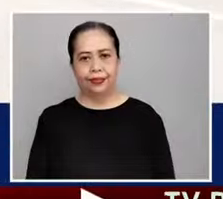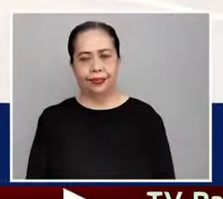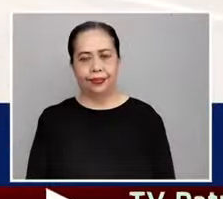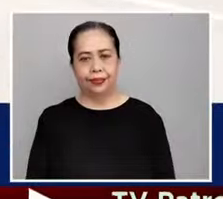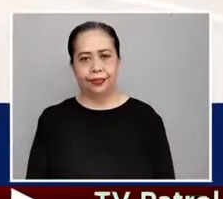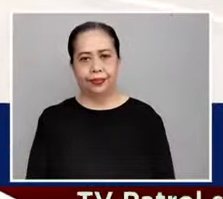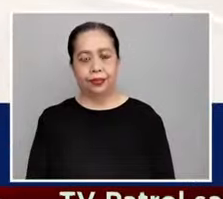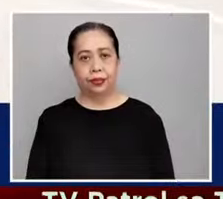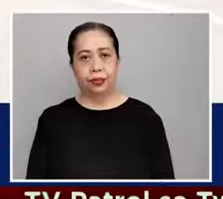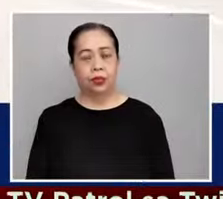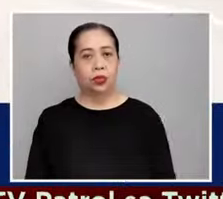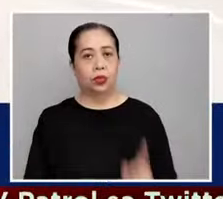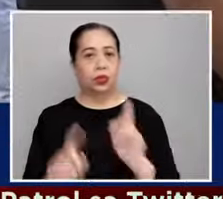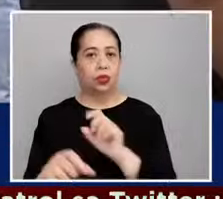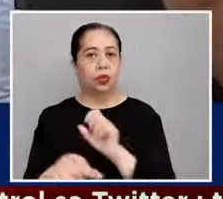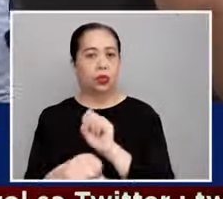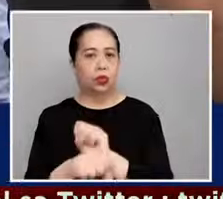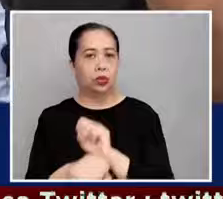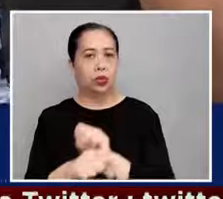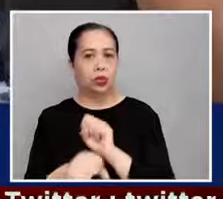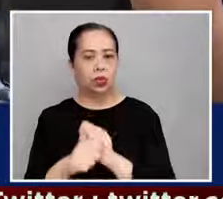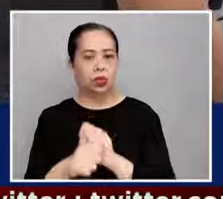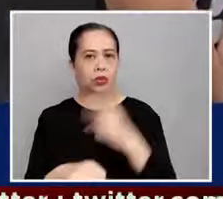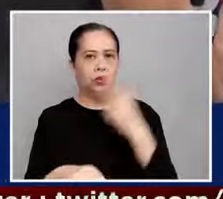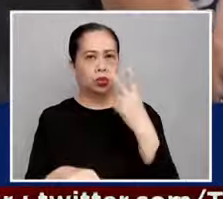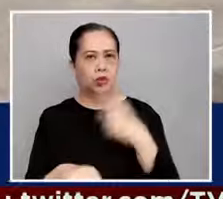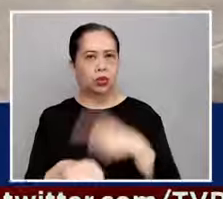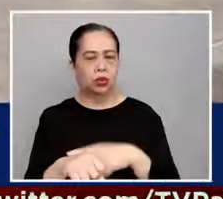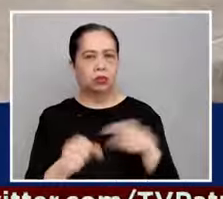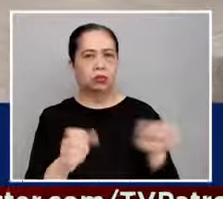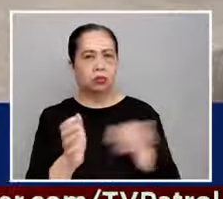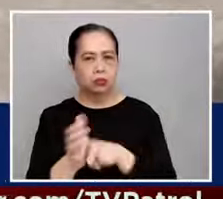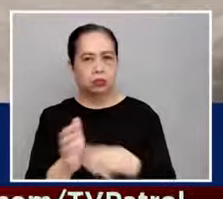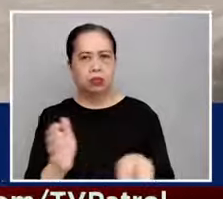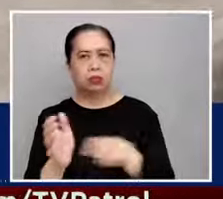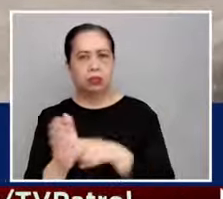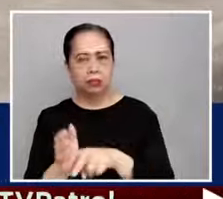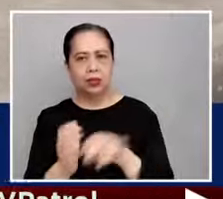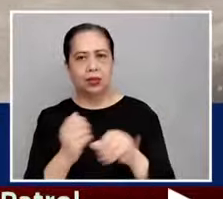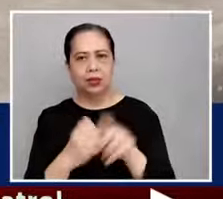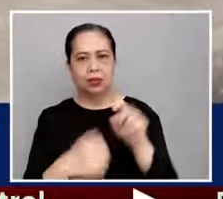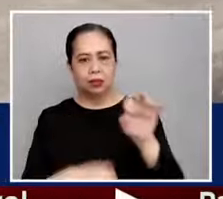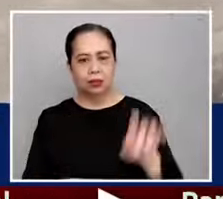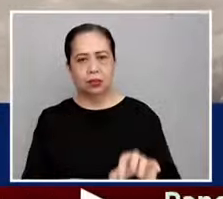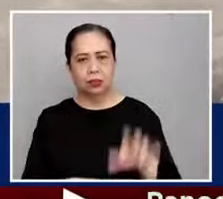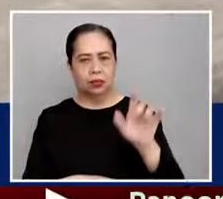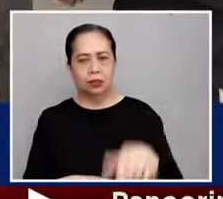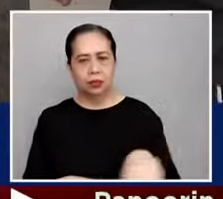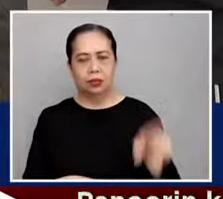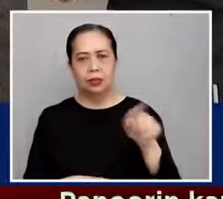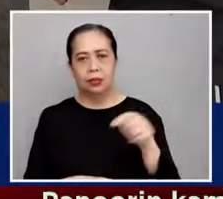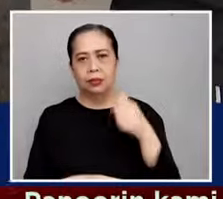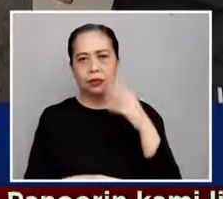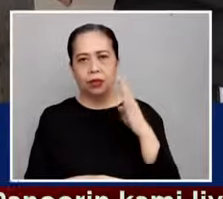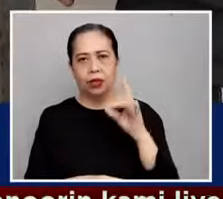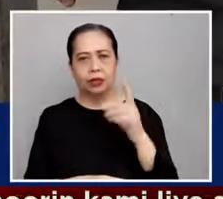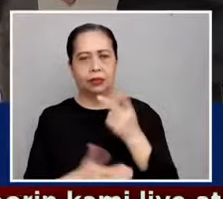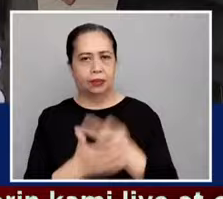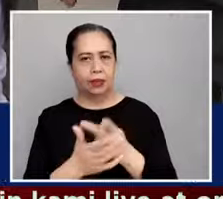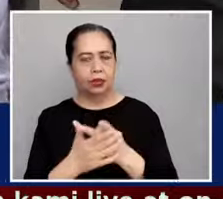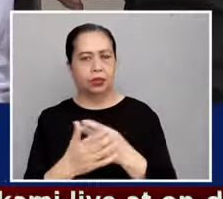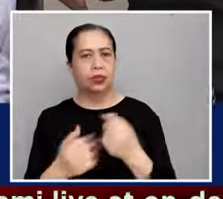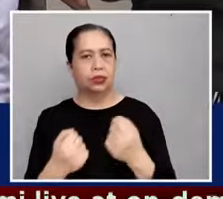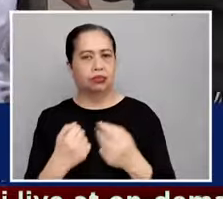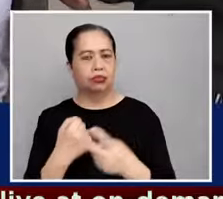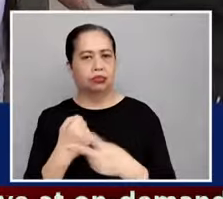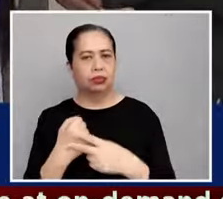Para makapasok sa trabaho, nakakadalawang sakay agad ng jeep ang kaherang si Ruiley. 48 pesos ang inilalaan niyang pasahe